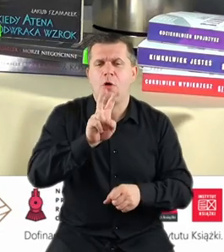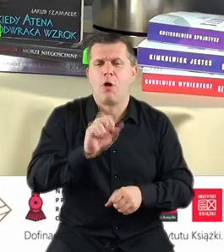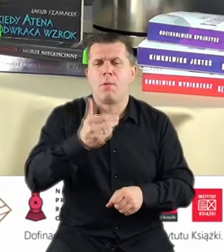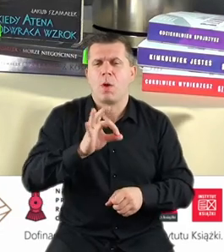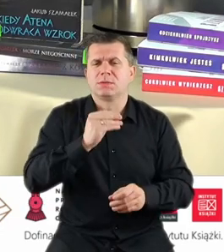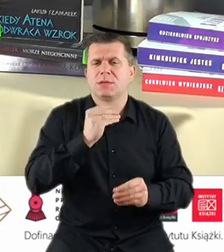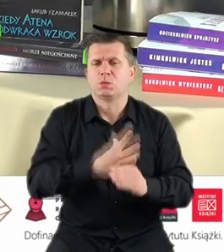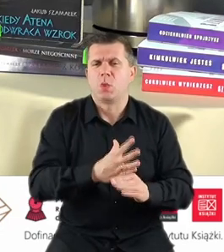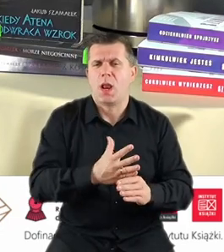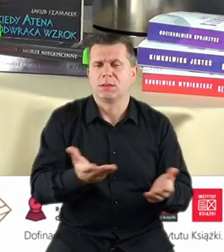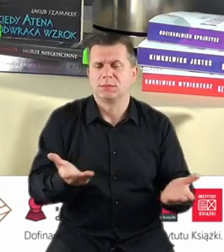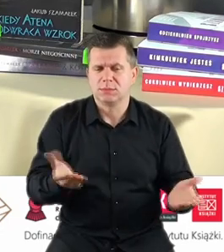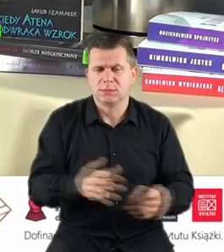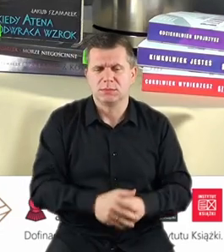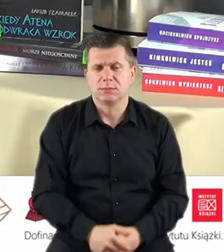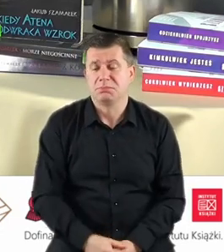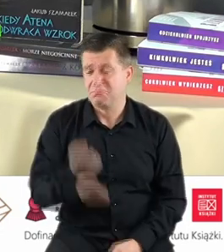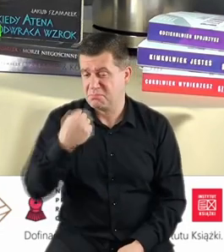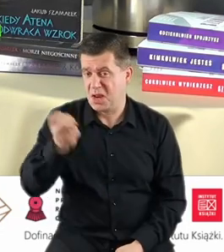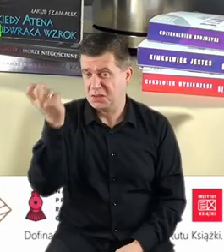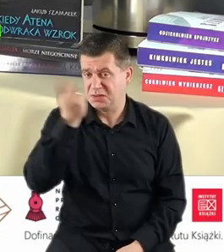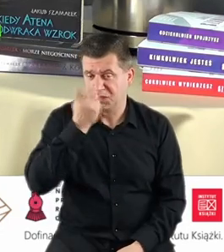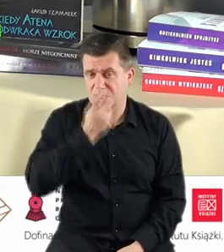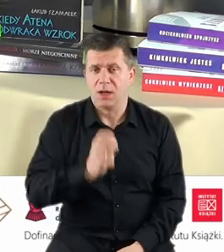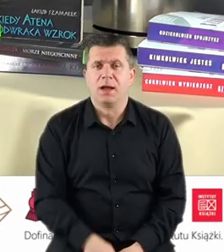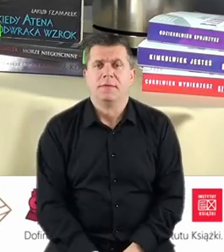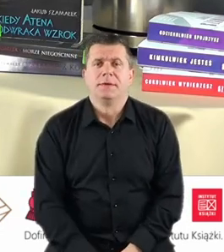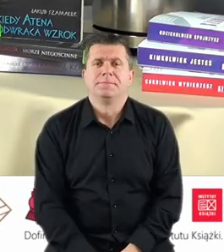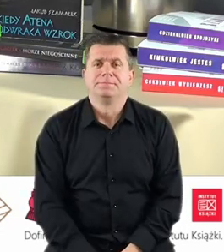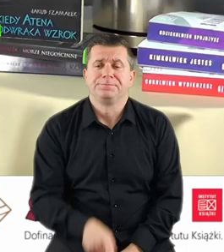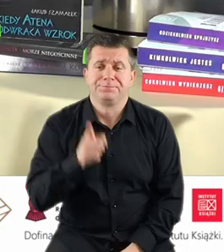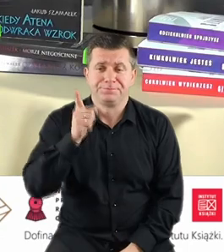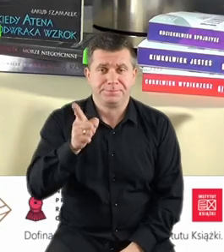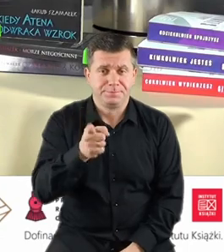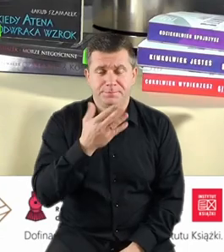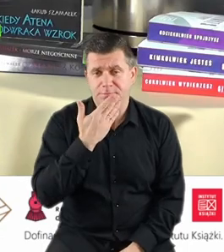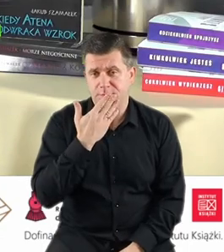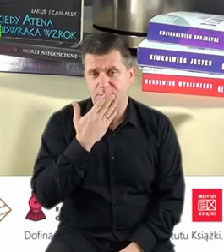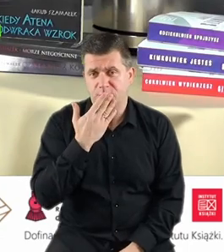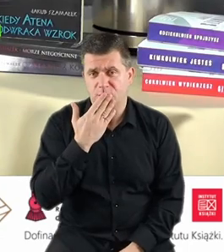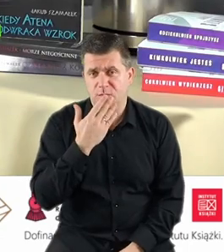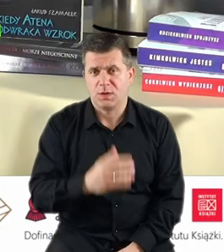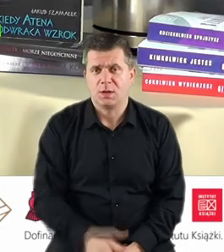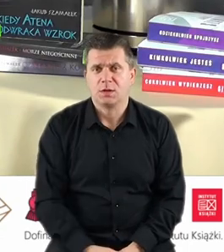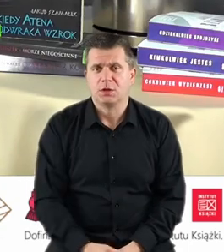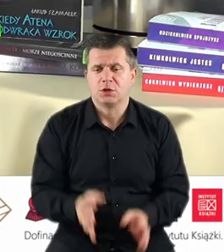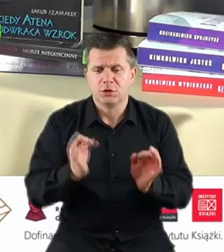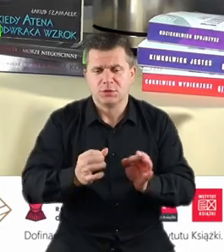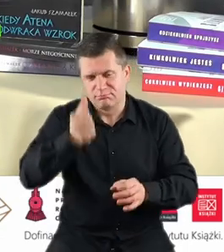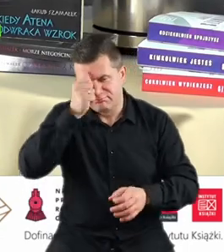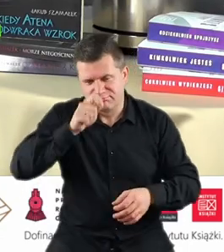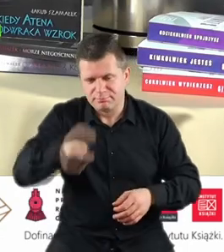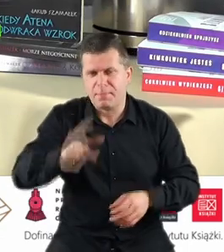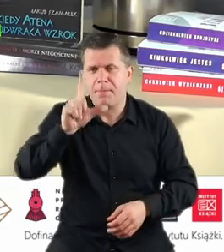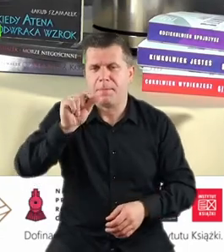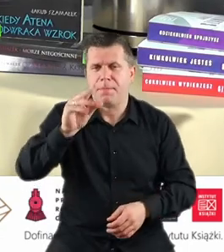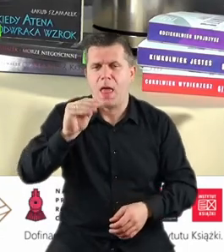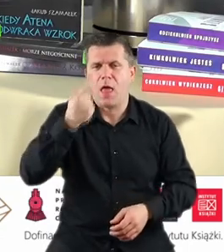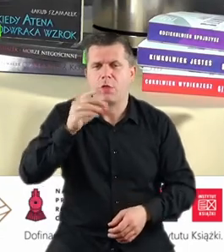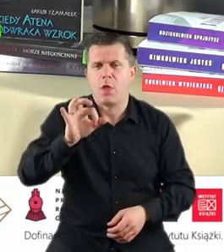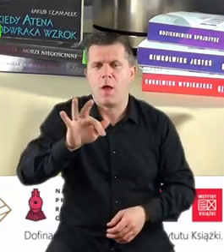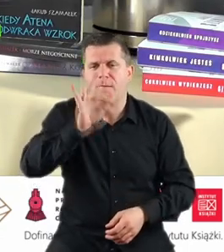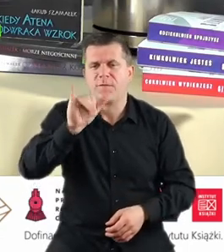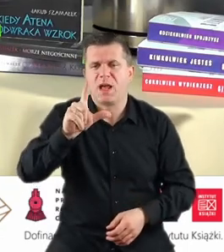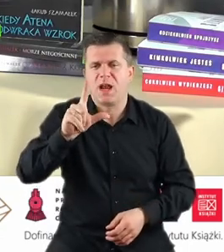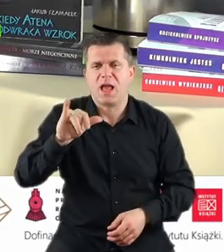No i to jest bardzo ciekawe. To co pani powiedziała, że pewne jakby rzeczy my byśmy dzisiaj nazwali pedofilią, to też